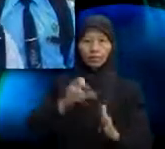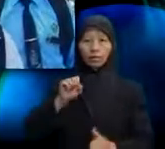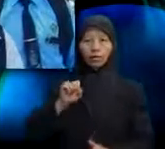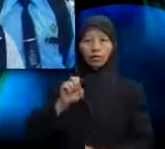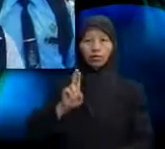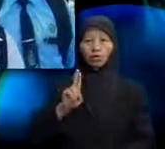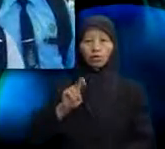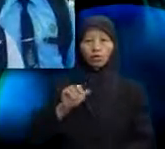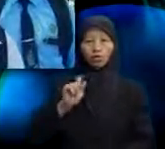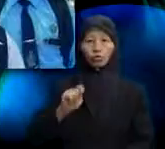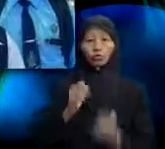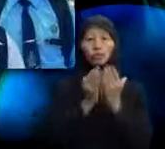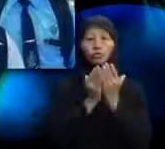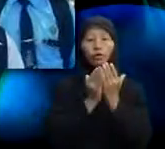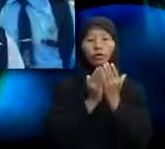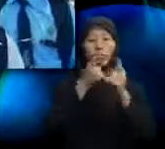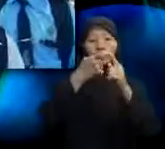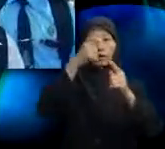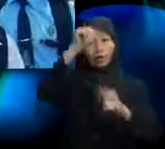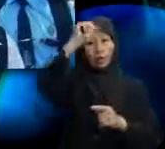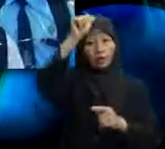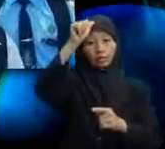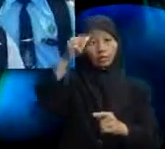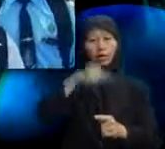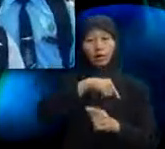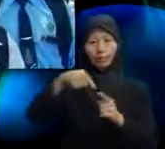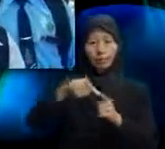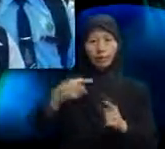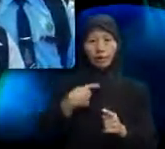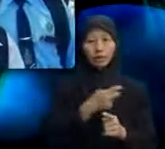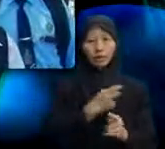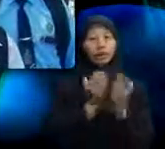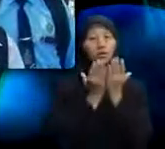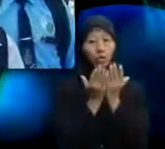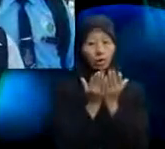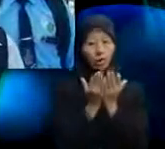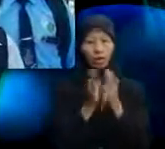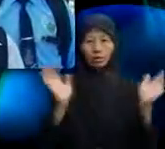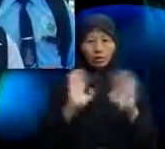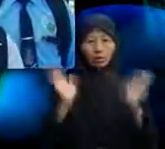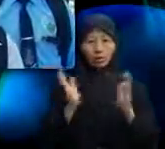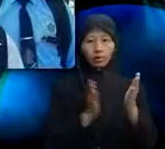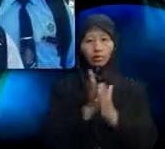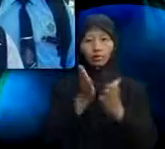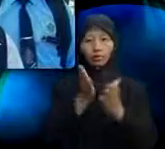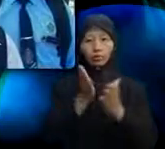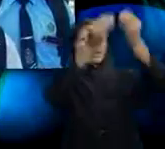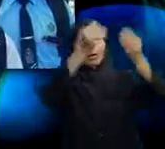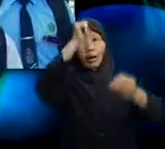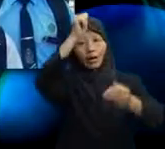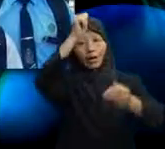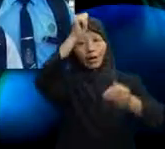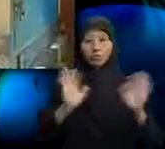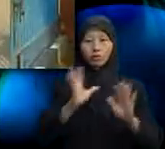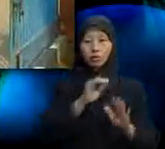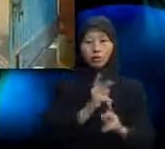sunat bagi kita berdoa kepada Allah. Di samping itu, apabila kita berdoa, kita tidak boleh terus menyerah kepada